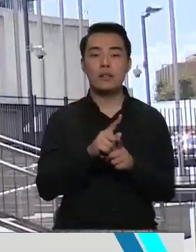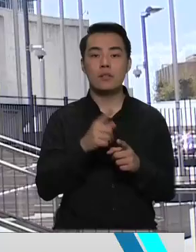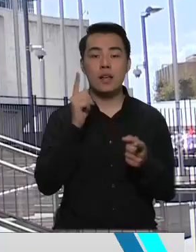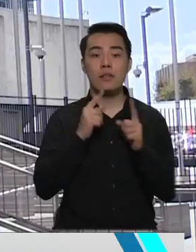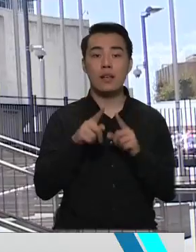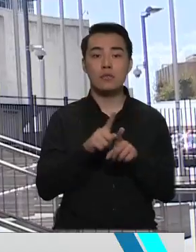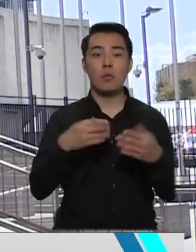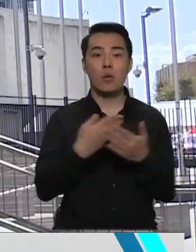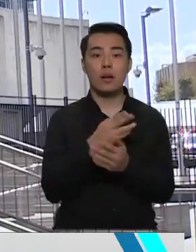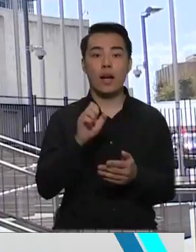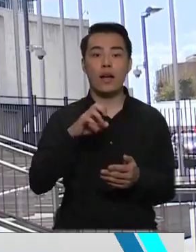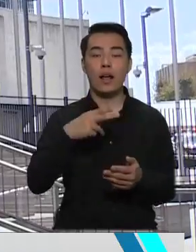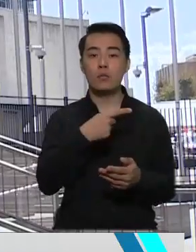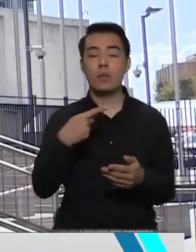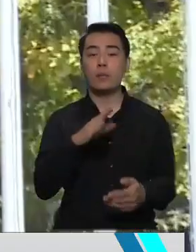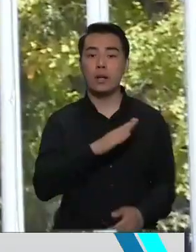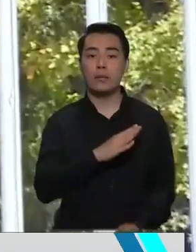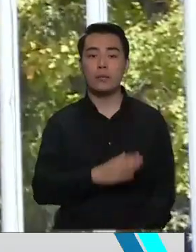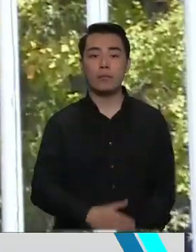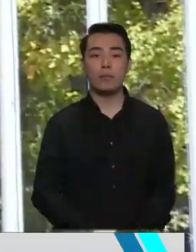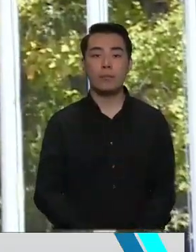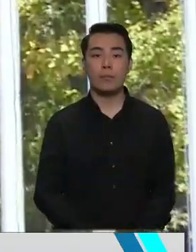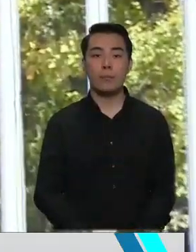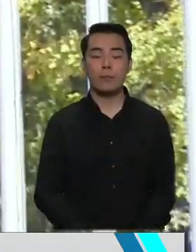подчеркнул Кайрат Умаров